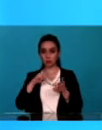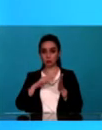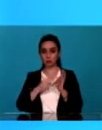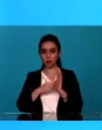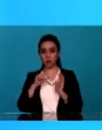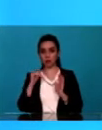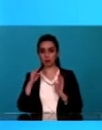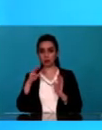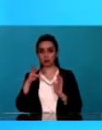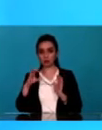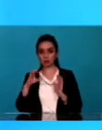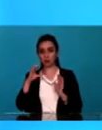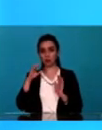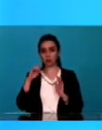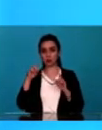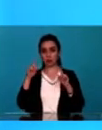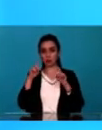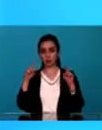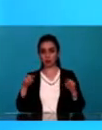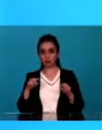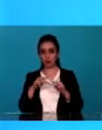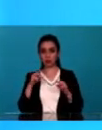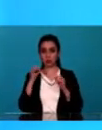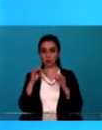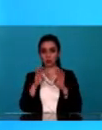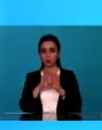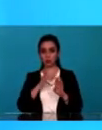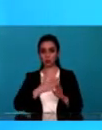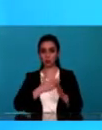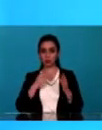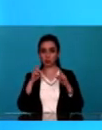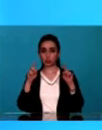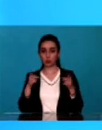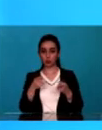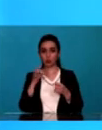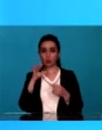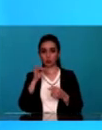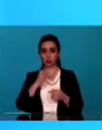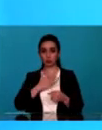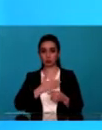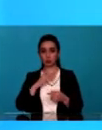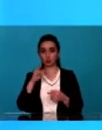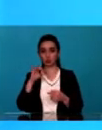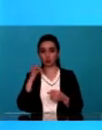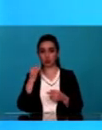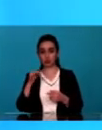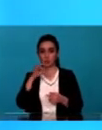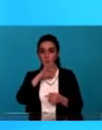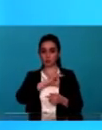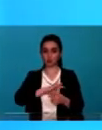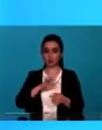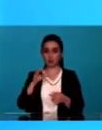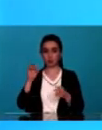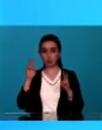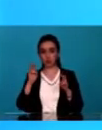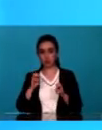1.items в квадратных скобках i закрывается наша скобка. То есть наша j присваивается значение